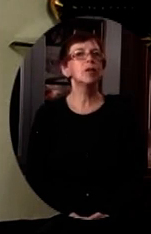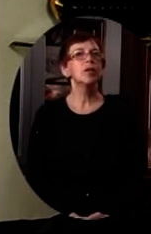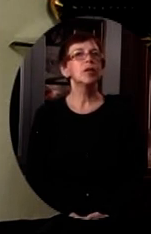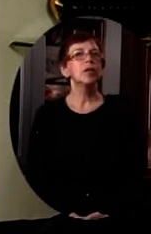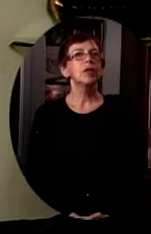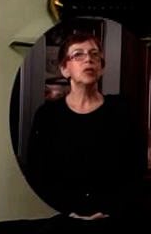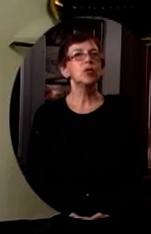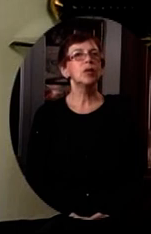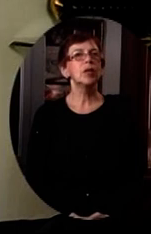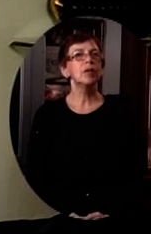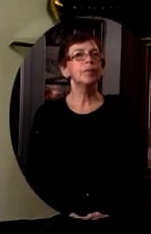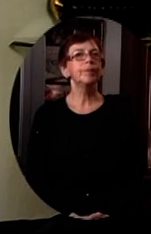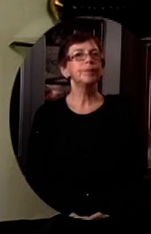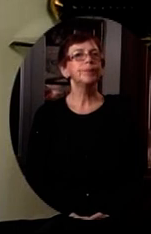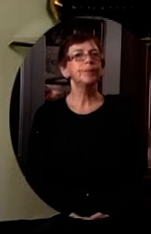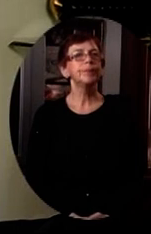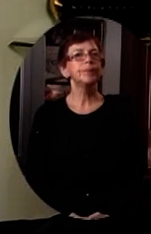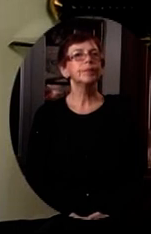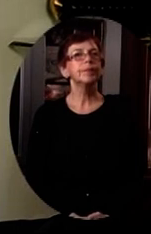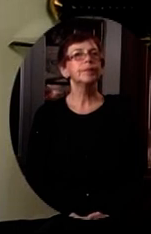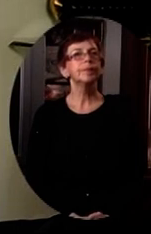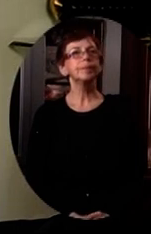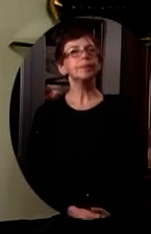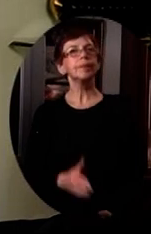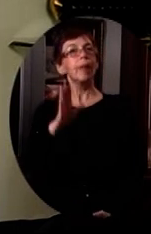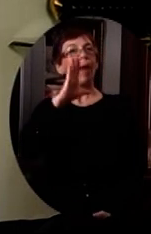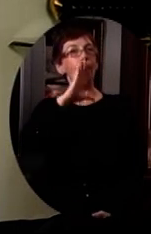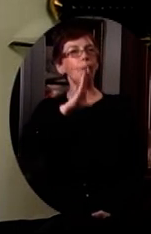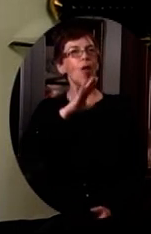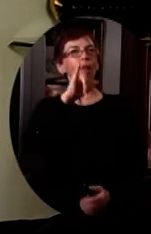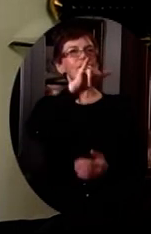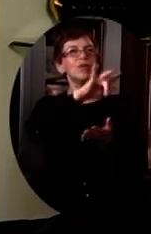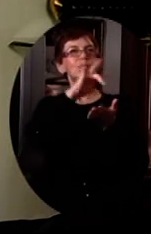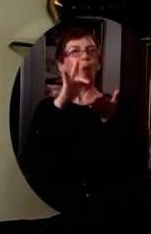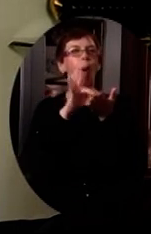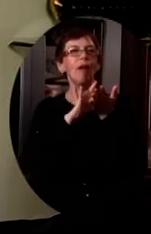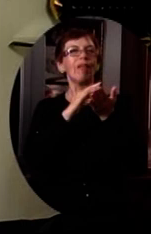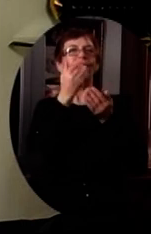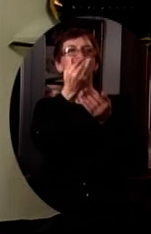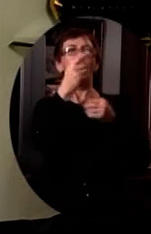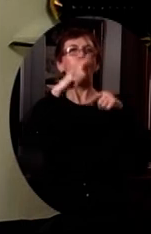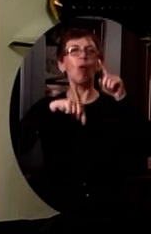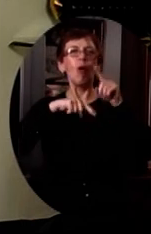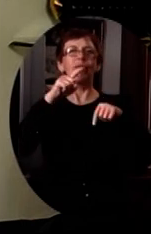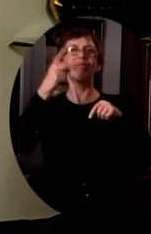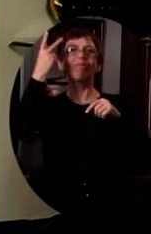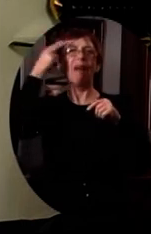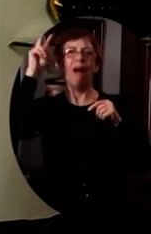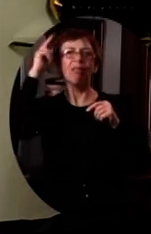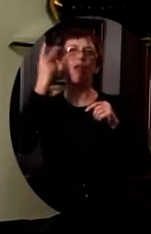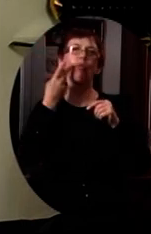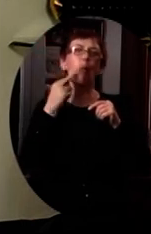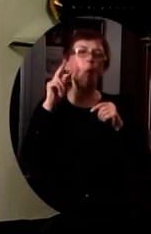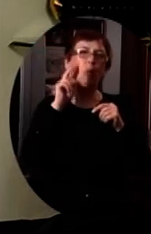ככה, אני זוכרת. היו בעיר שלכם גם דודים שלך, גם סבים,